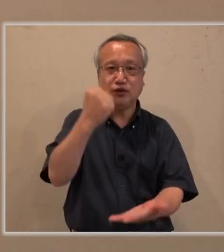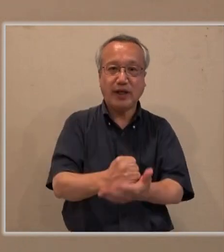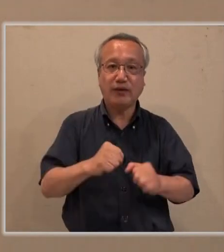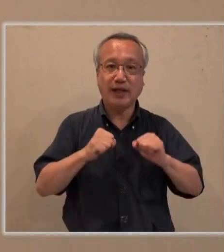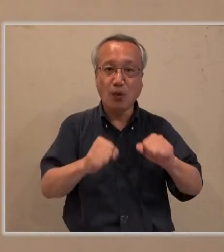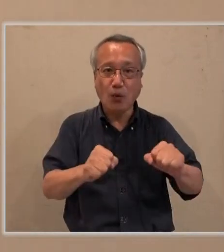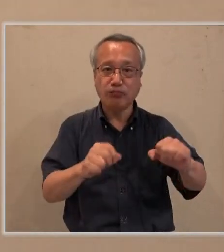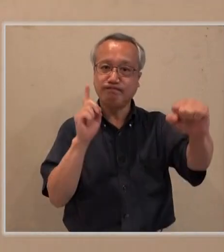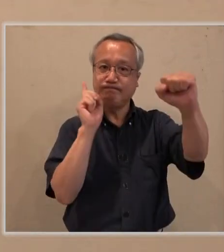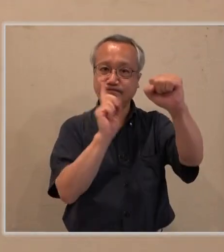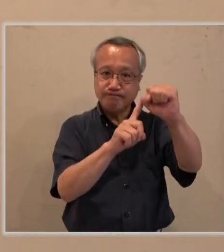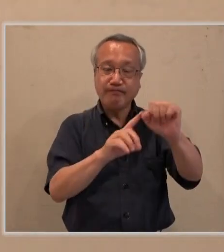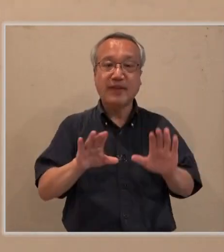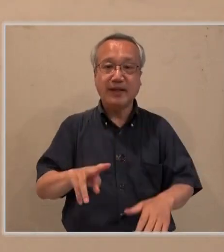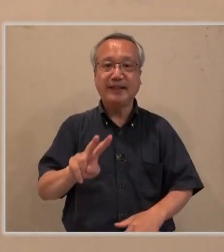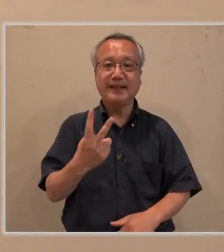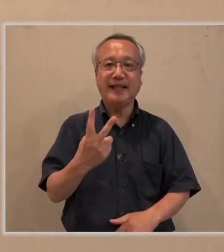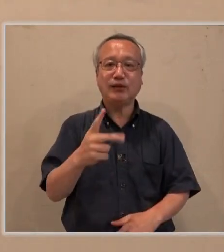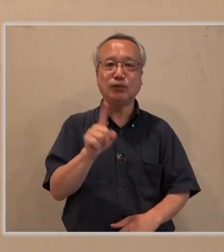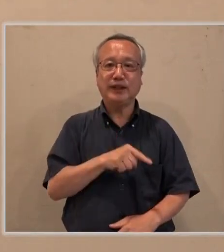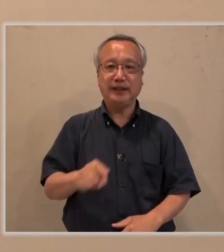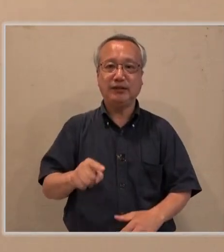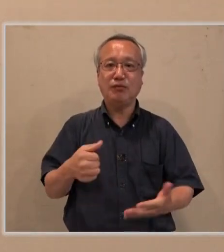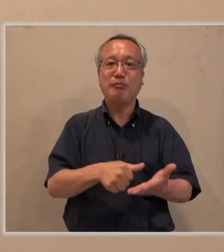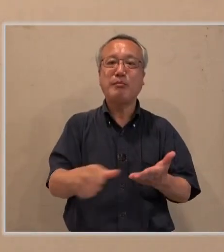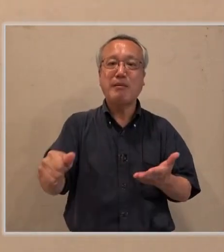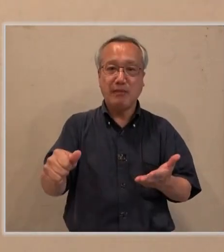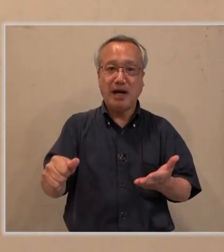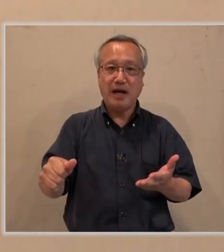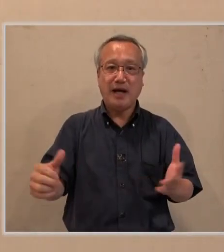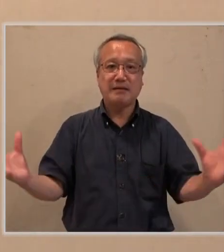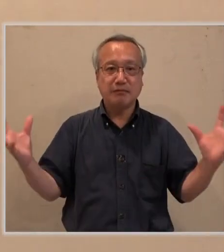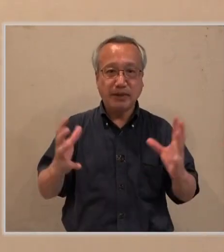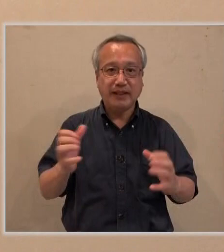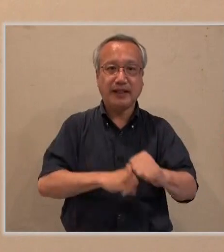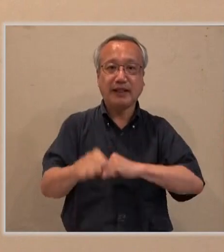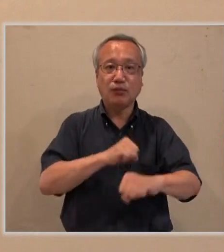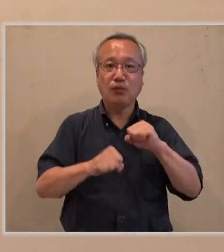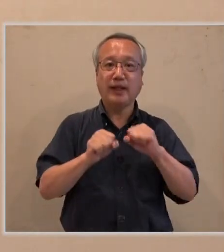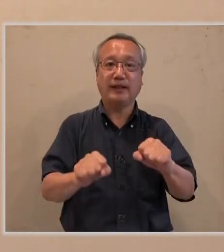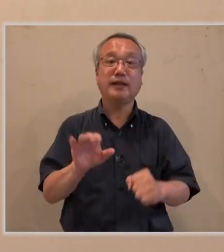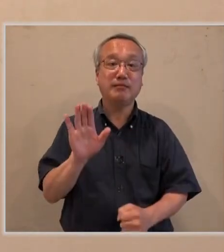で、現在は計200名のメンバーが、上智大学のメンバーが活動をしています。